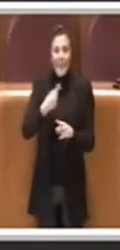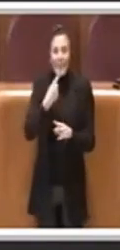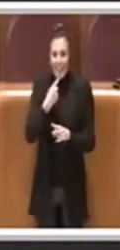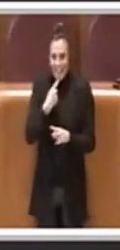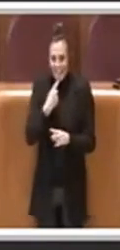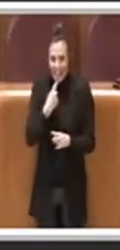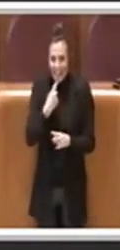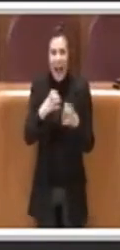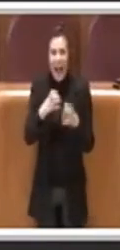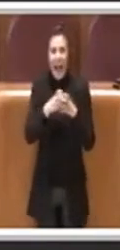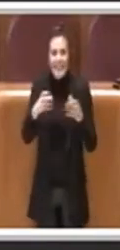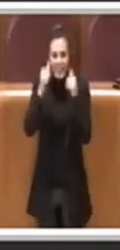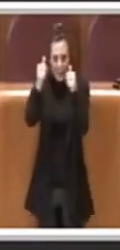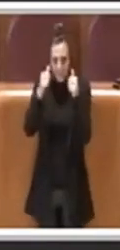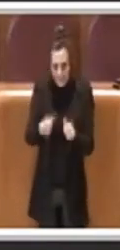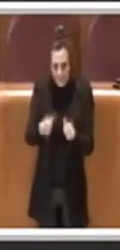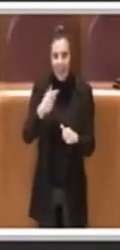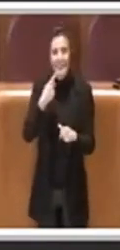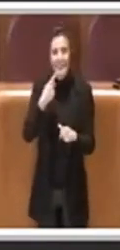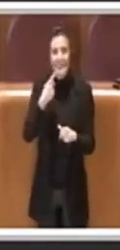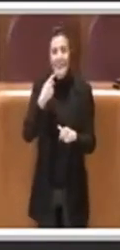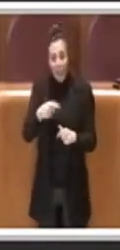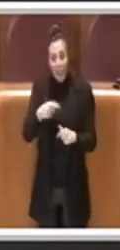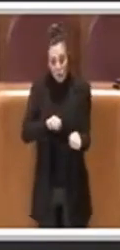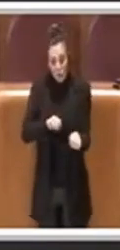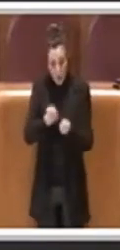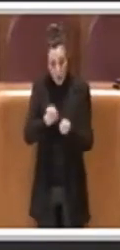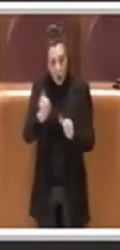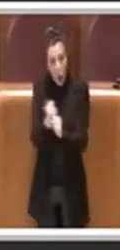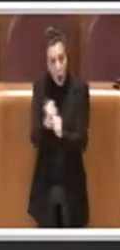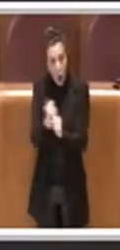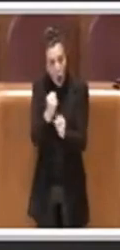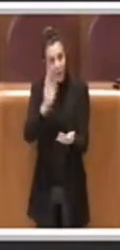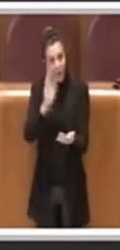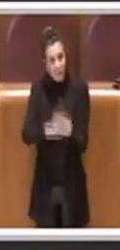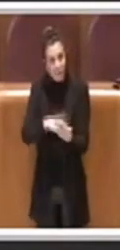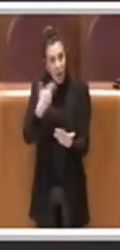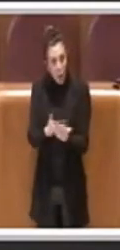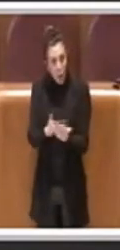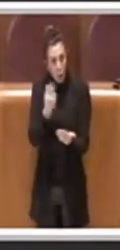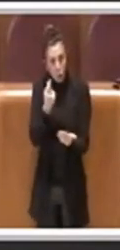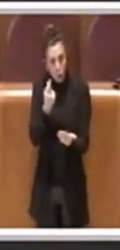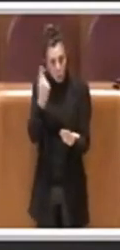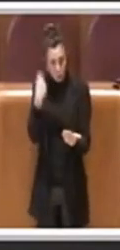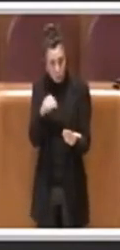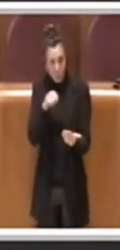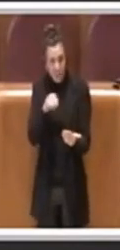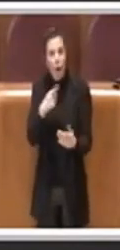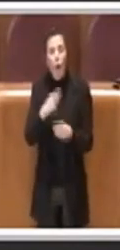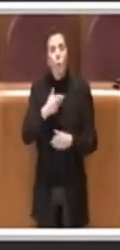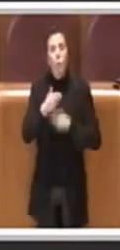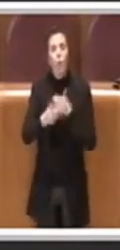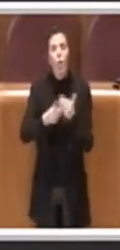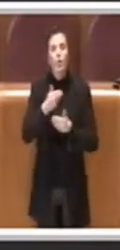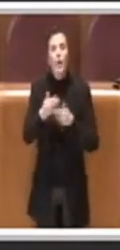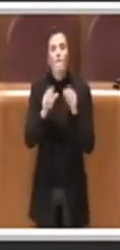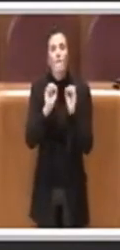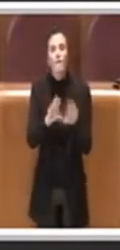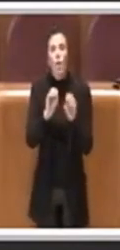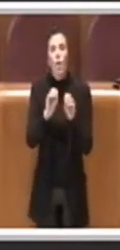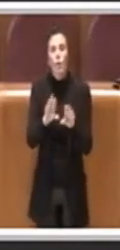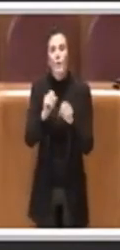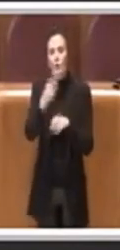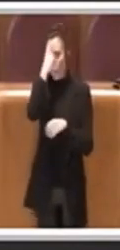quindi che trattano opere così importanti con questi valori devono anche attuare un processo di formazione dei tutori i profili